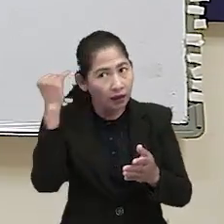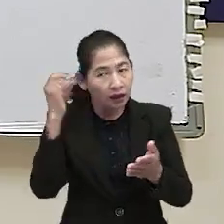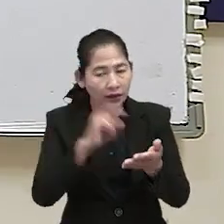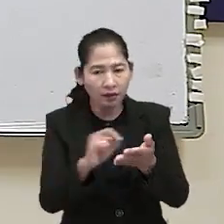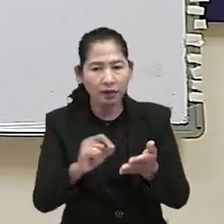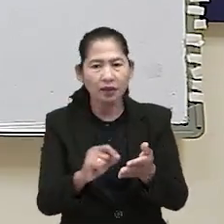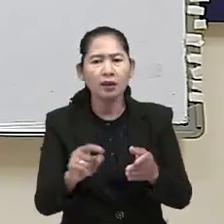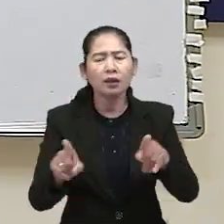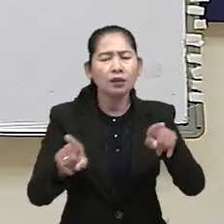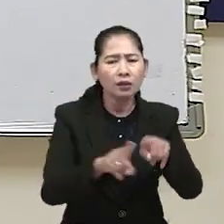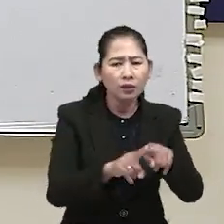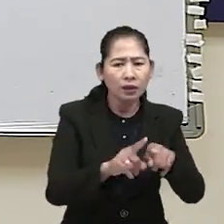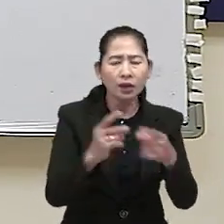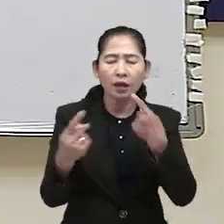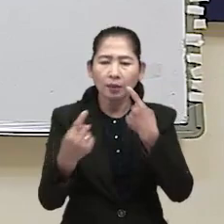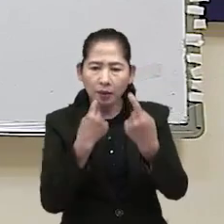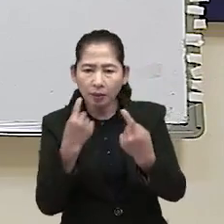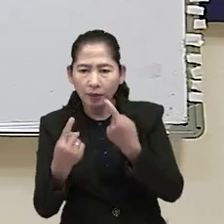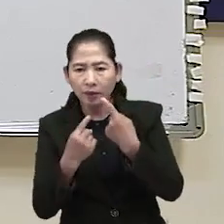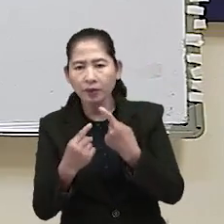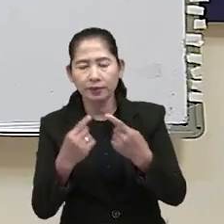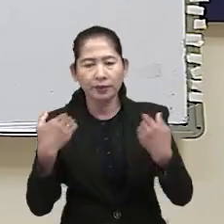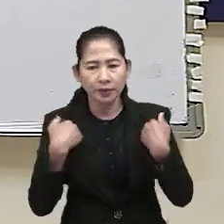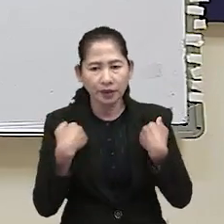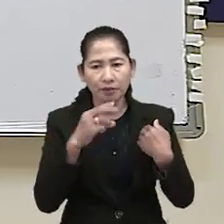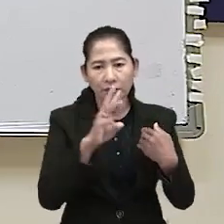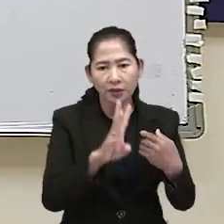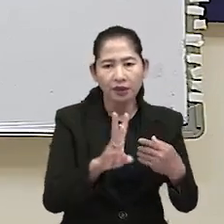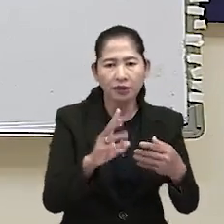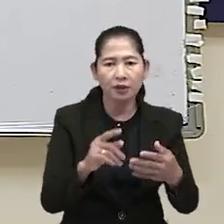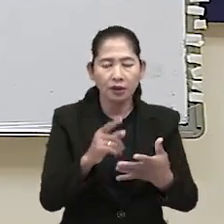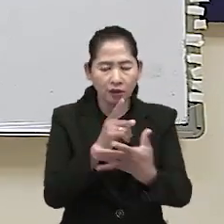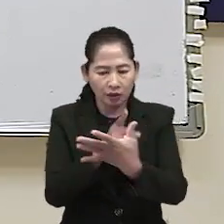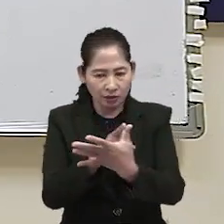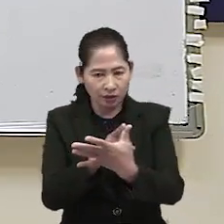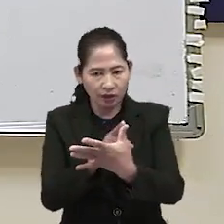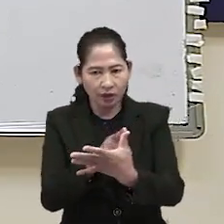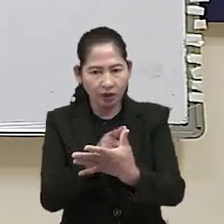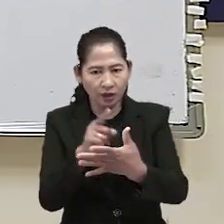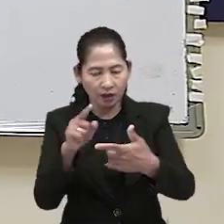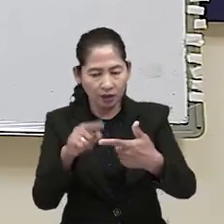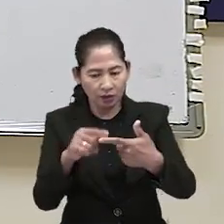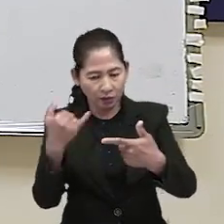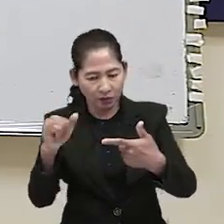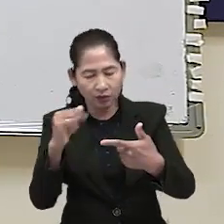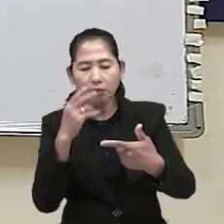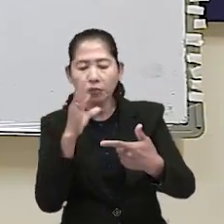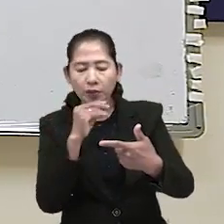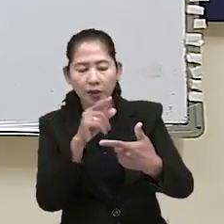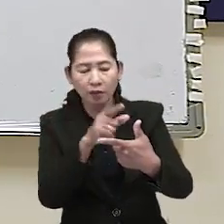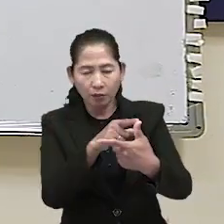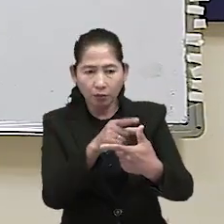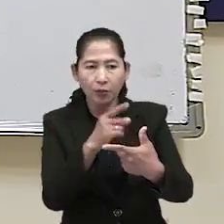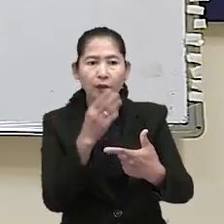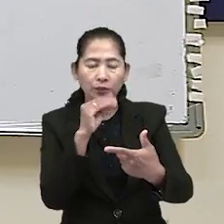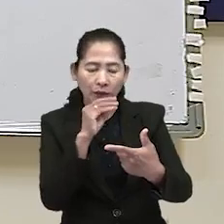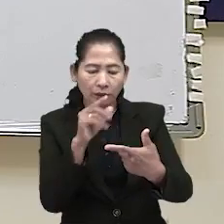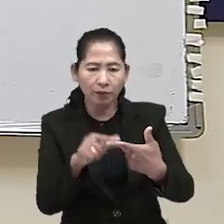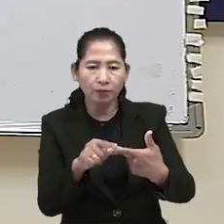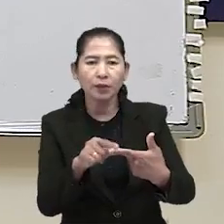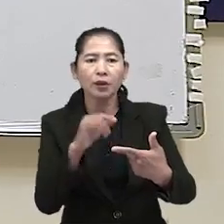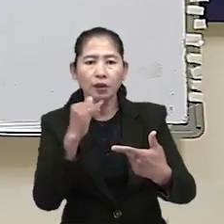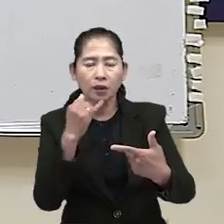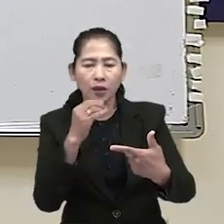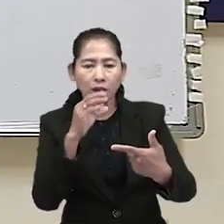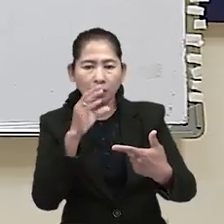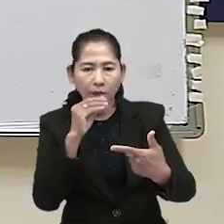ពីព្រោះនៅក្នុងការសន្ទនាគឺយើងក៏ត្រូវមាន3ដែរគឺមុននិយាយហើយពេលកំពុងនិយាយនិងក្រោយពេលនិយាយមិនអញ្ចឹងឯងកូនអីគឺផ្ដើមតួ